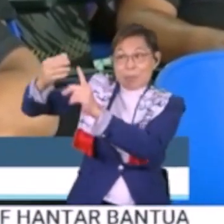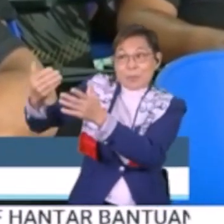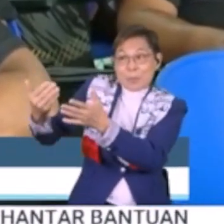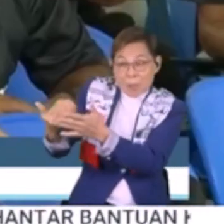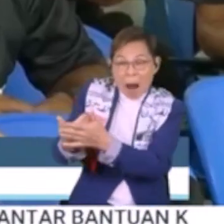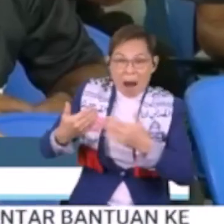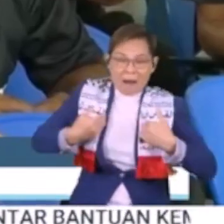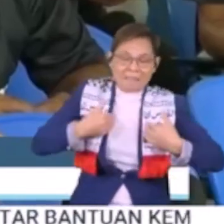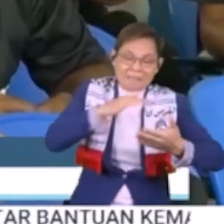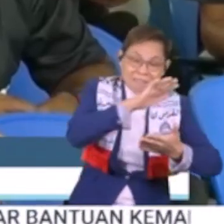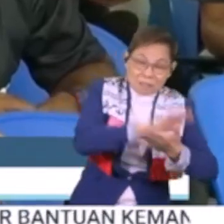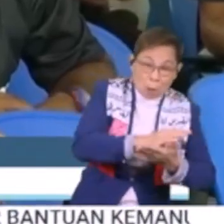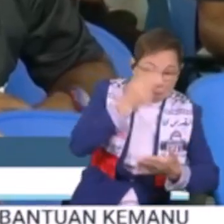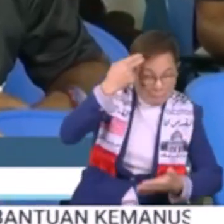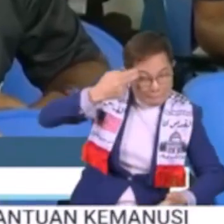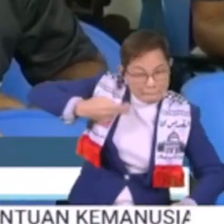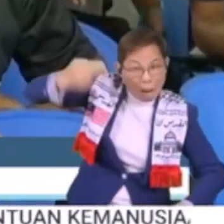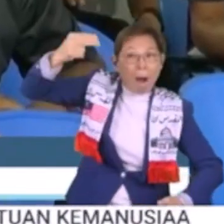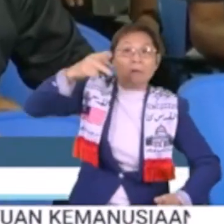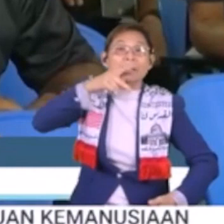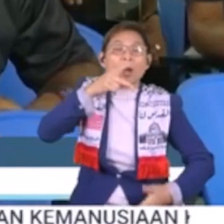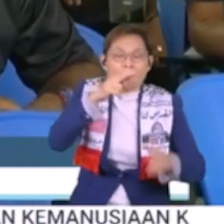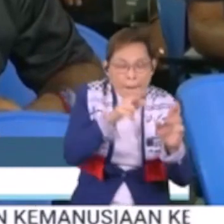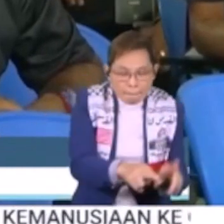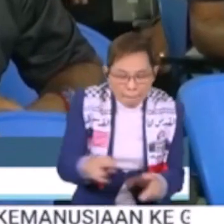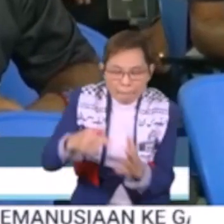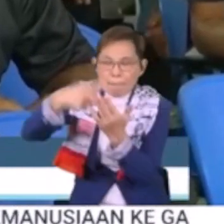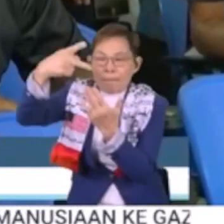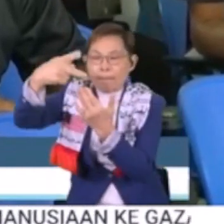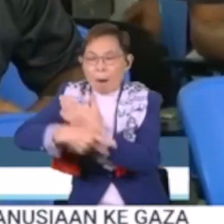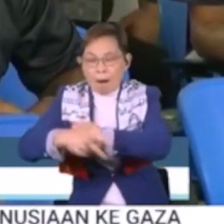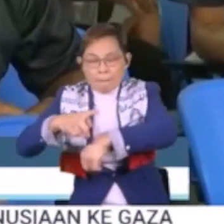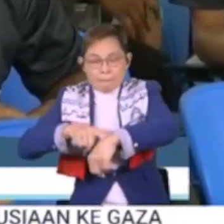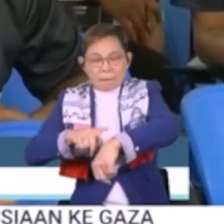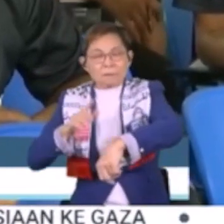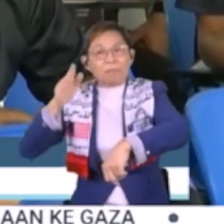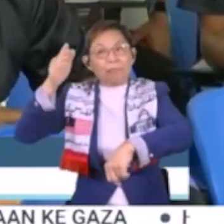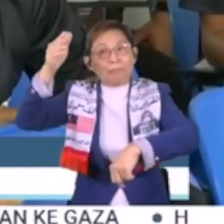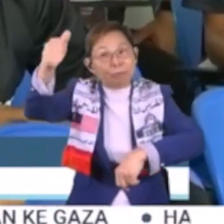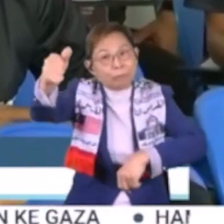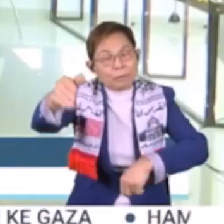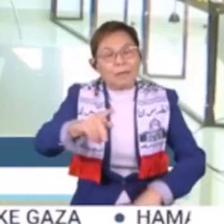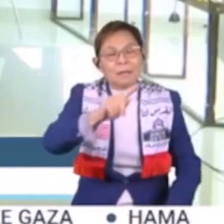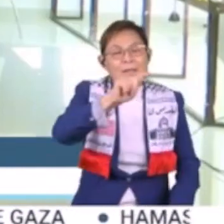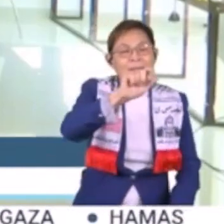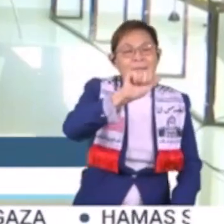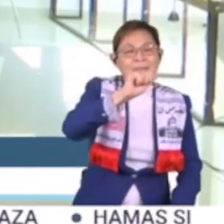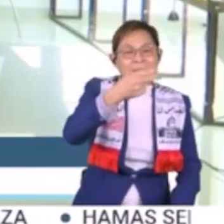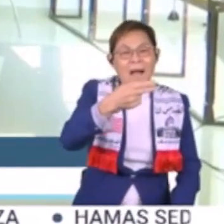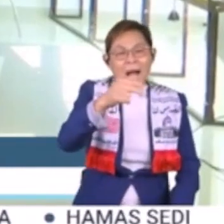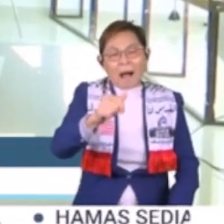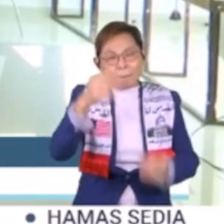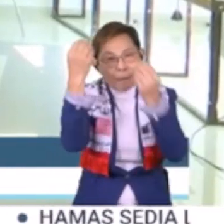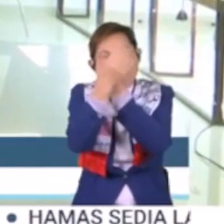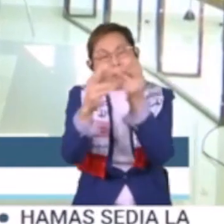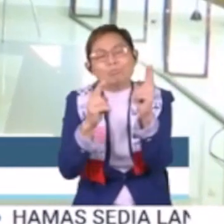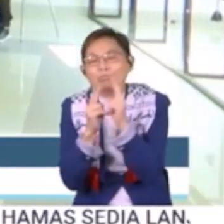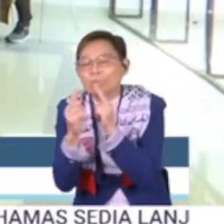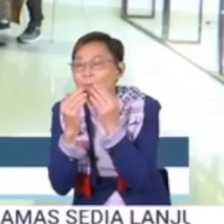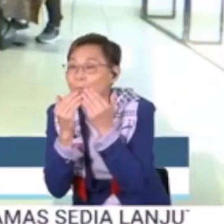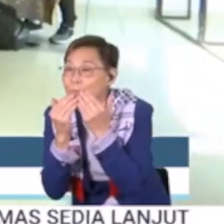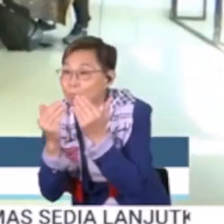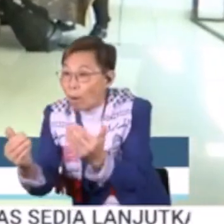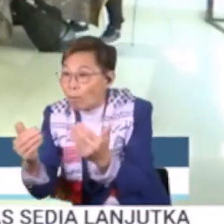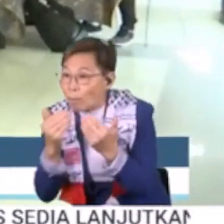mewujudkan sebuah sekolah elit di Kedah sebagai perancangan program jangka Masa panjang Mohamad talha turut menzahirkan ucapan terima